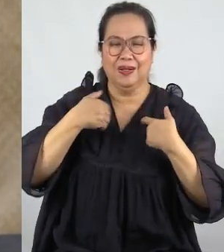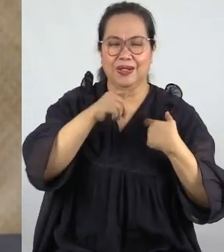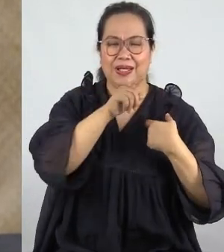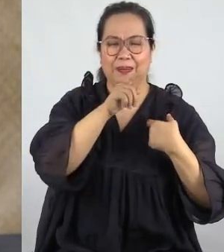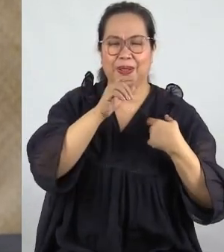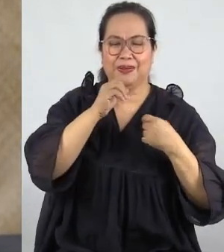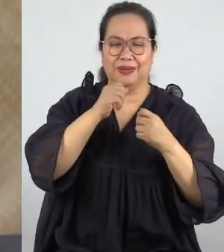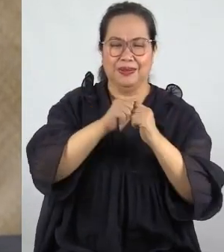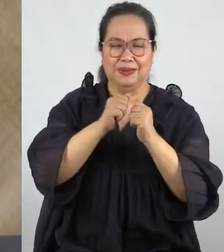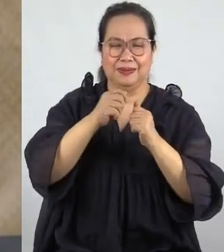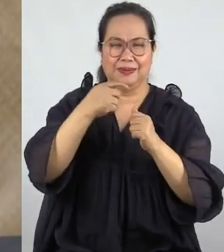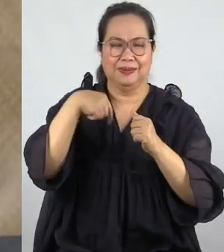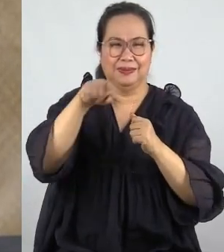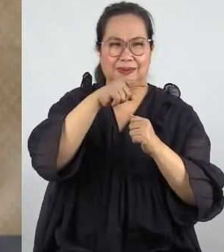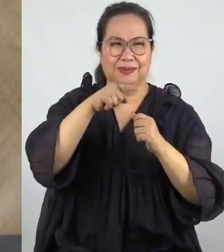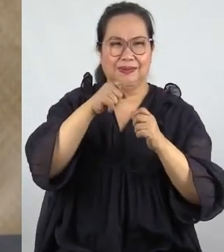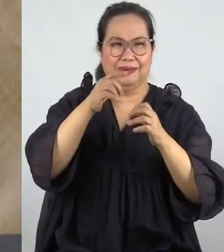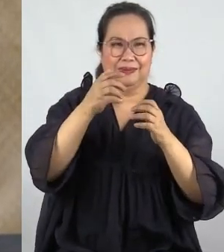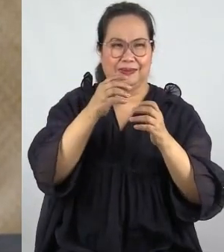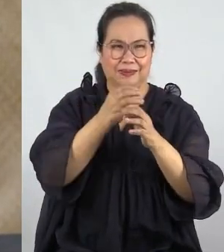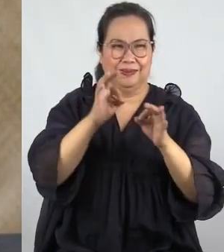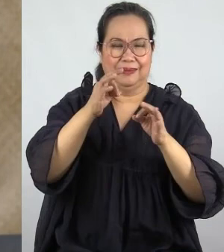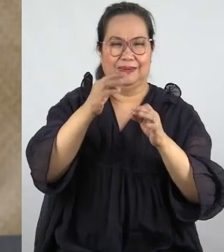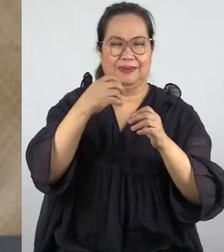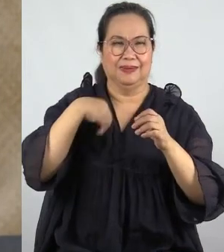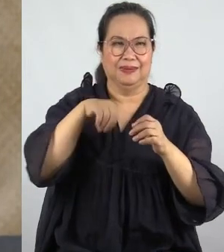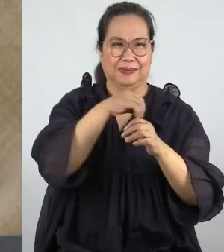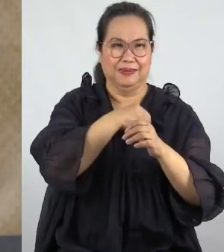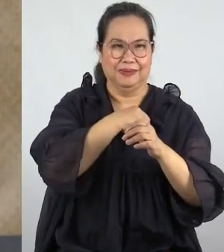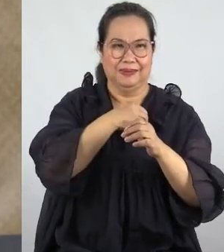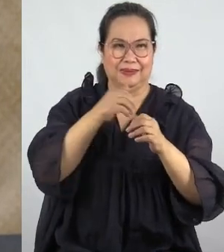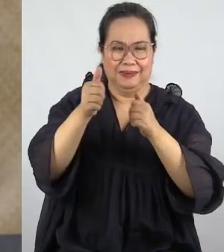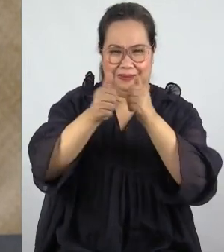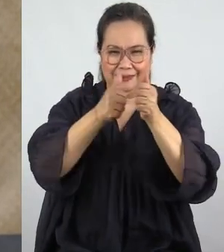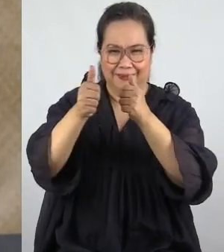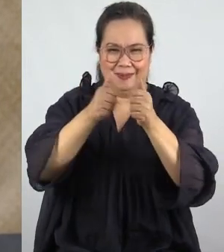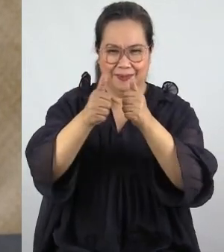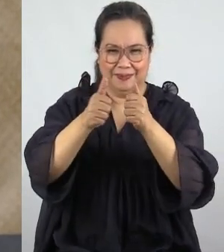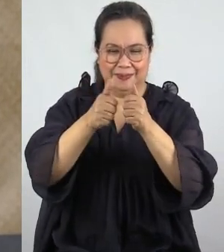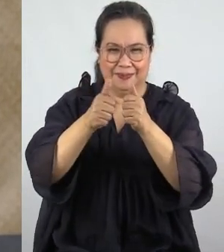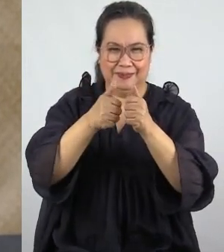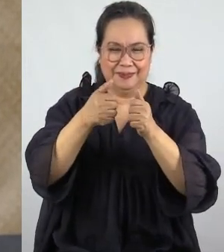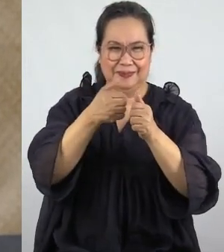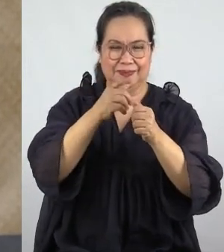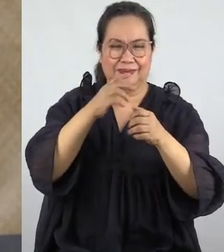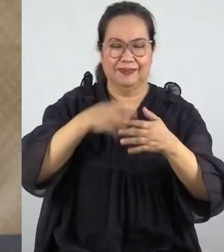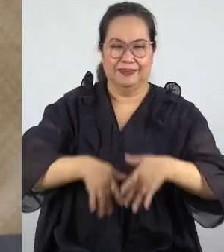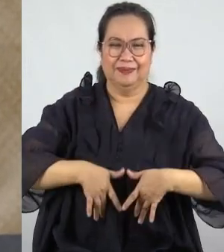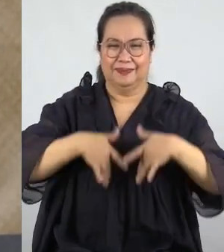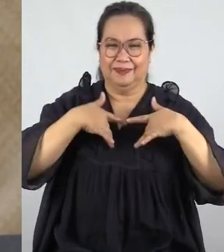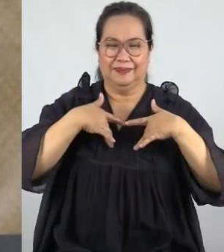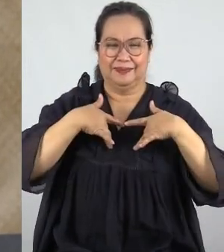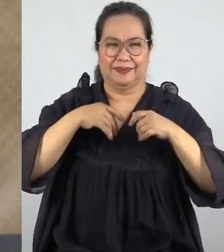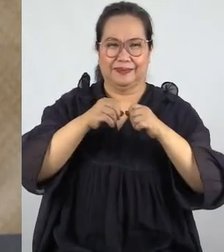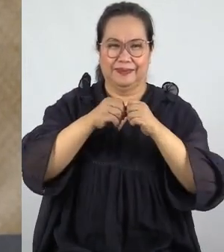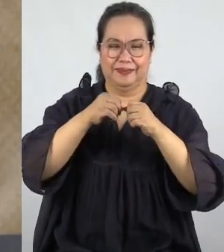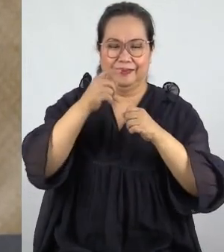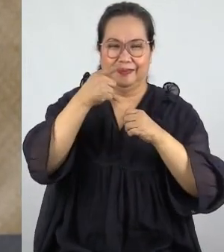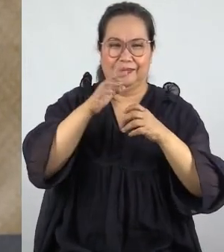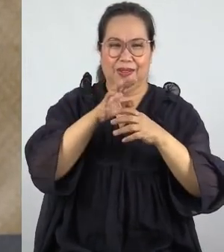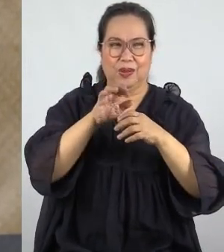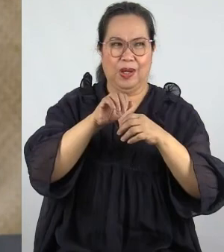maging layunin at lakas ng aming pagtakbo ng buhay ng